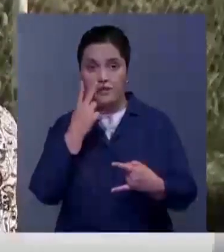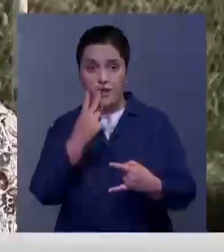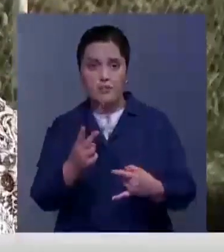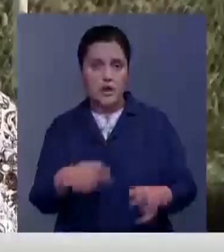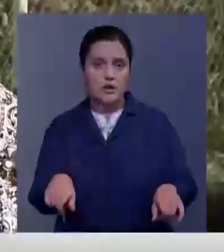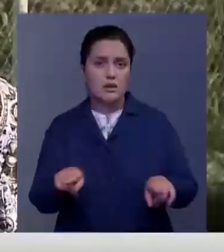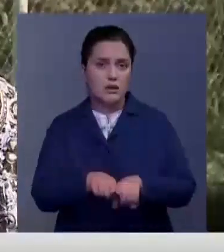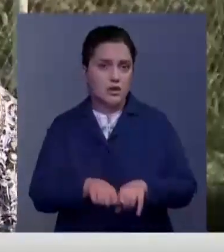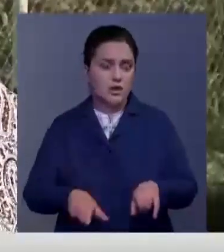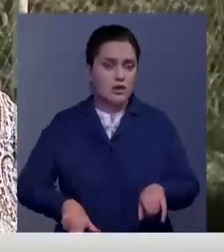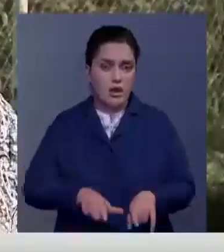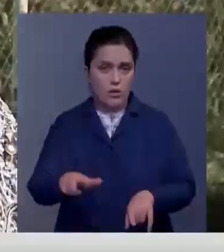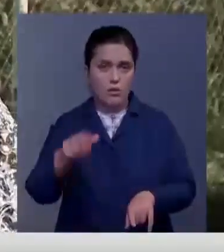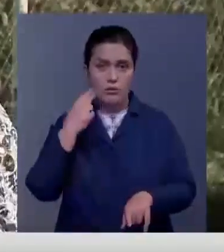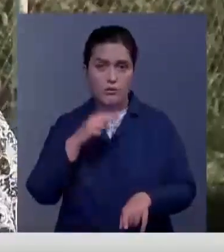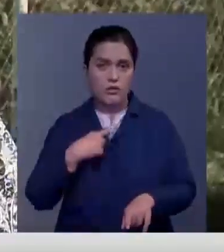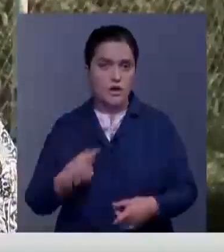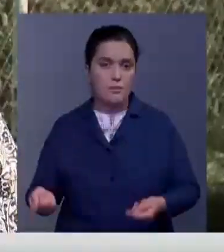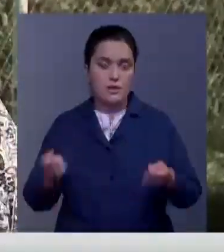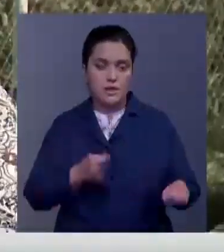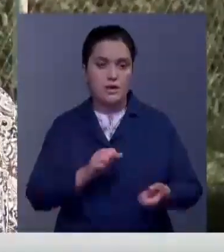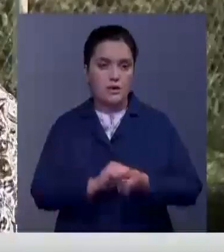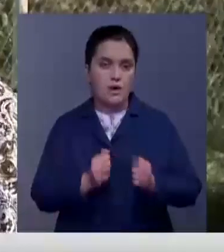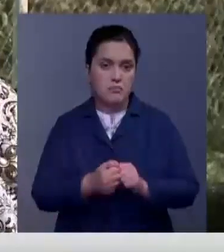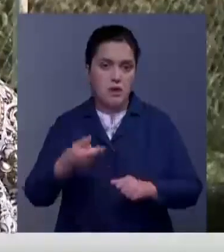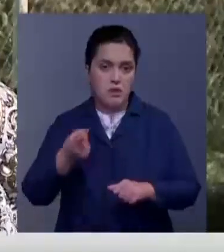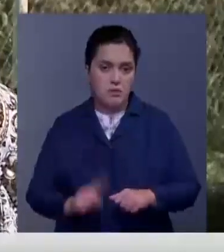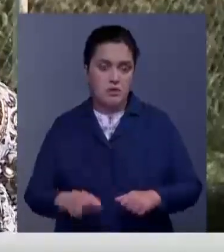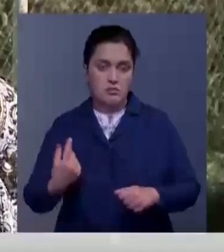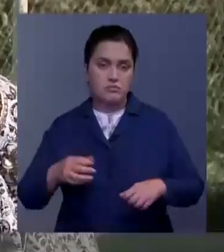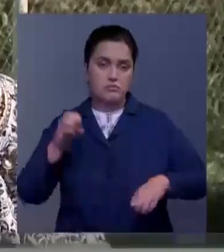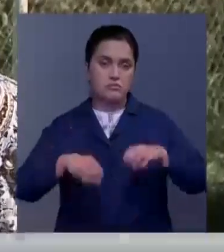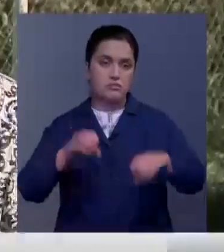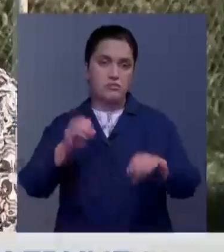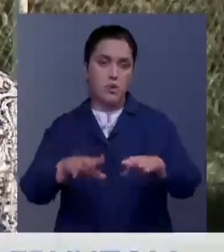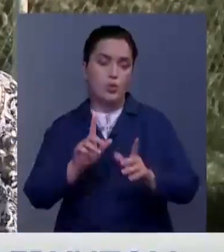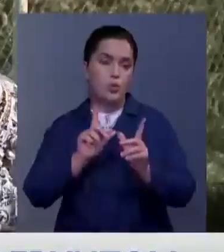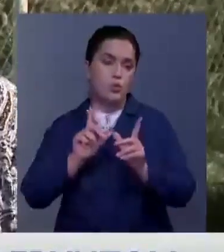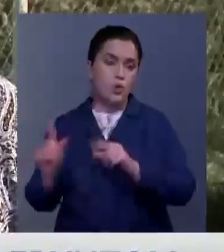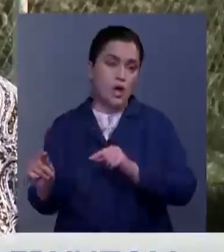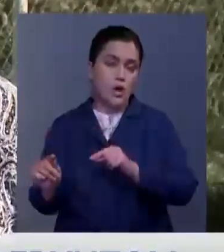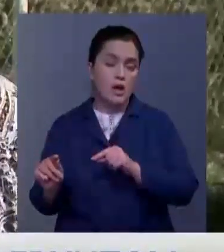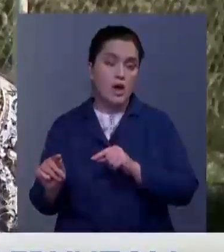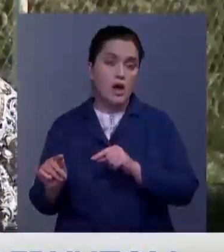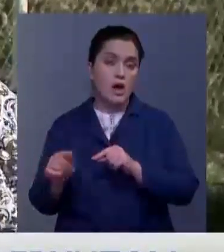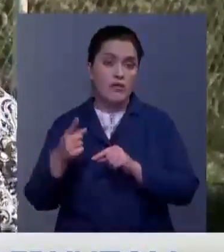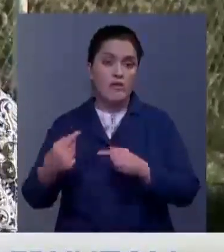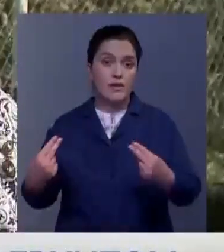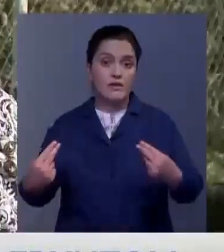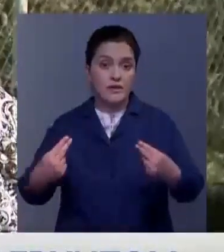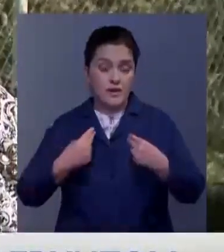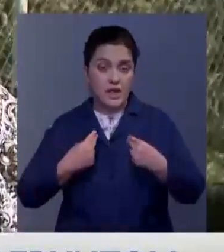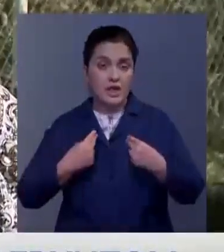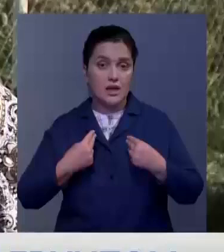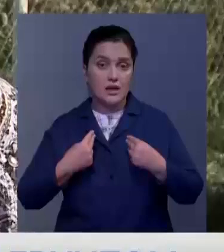дороги строят. А к нам привезли камни. Насыпали вот это все, уехали. У нас, вот вы ехали со стороны